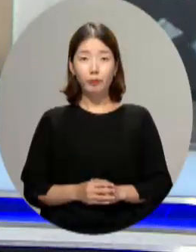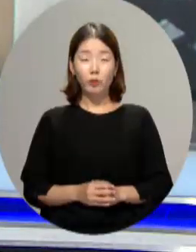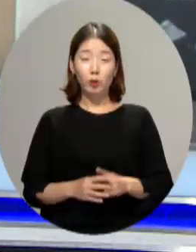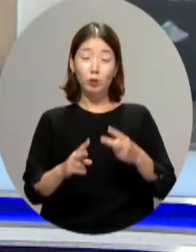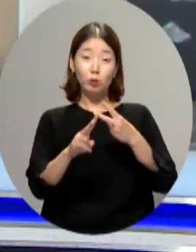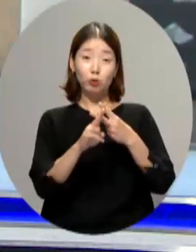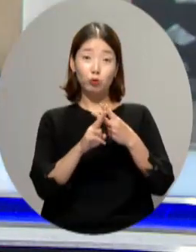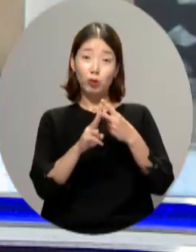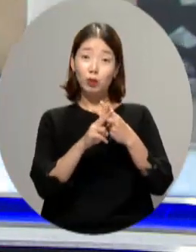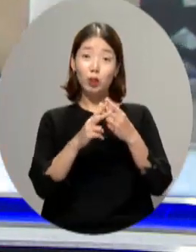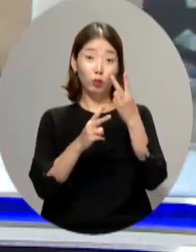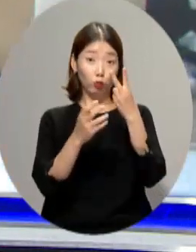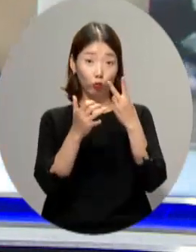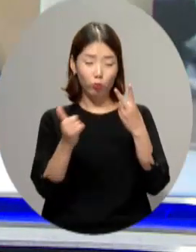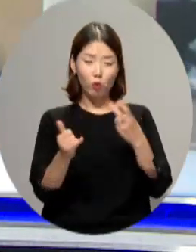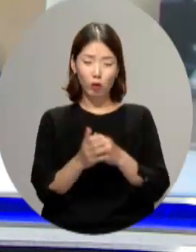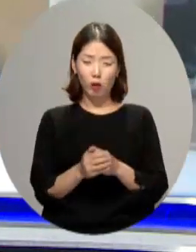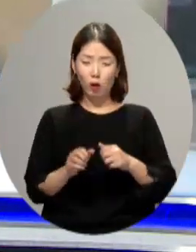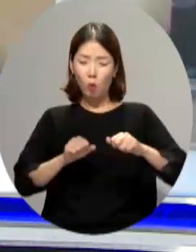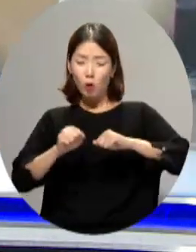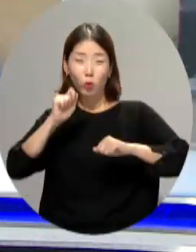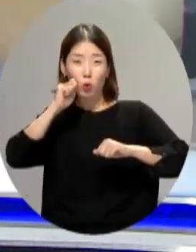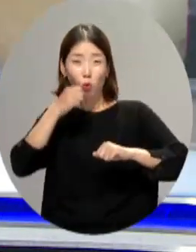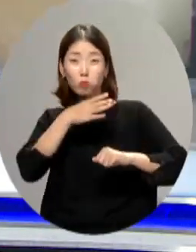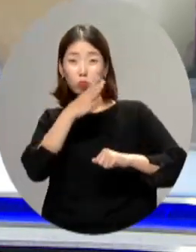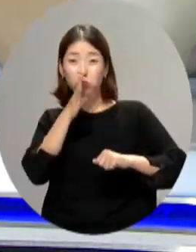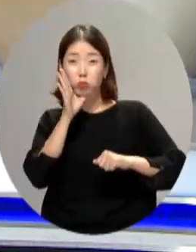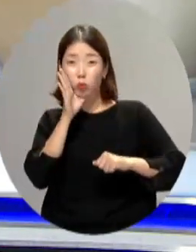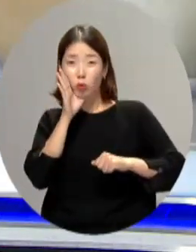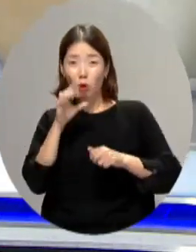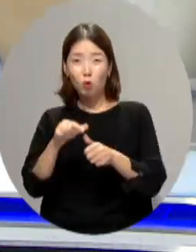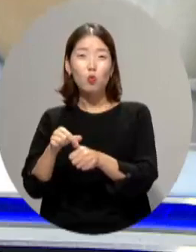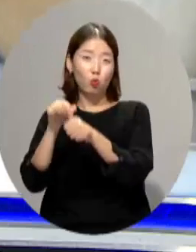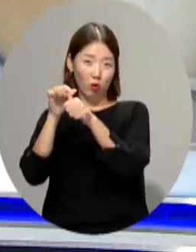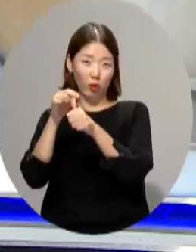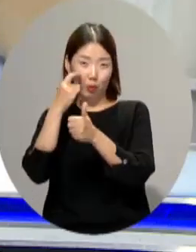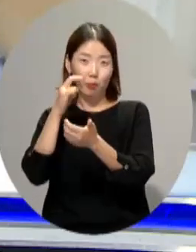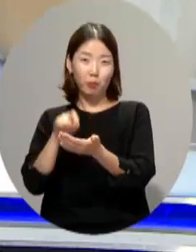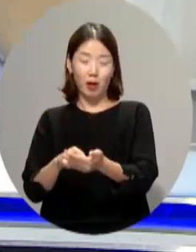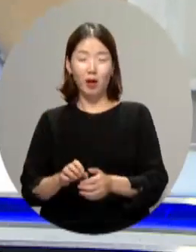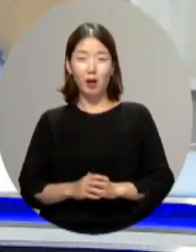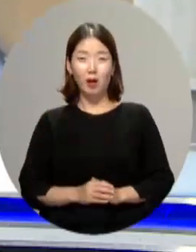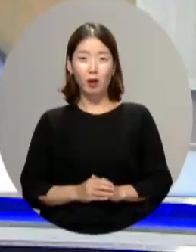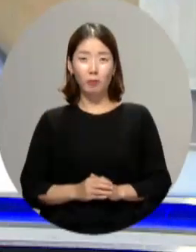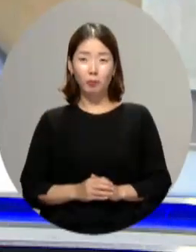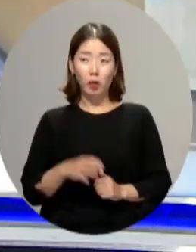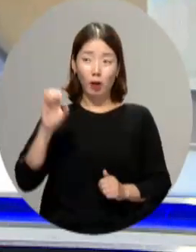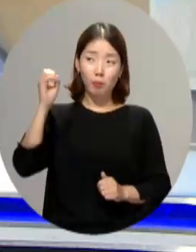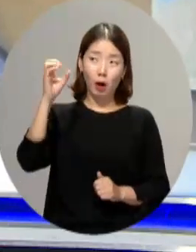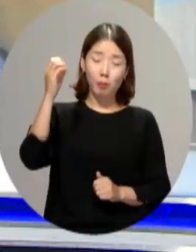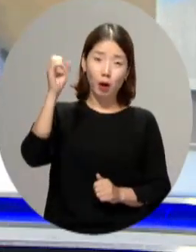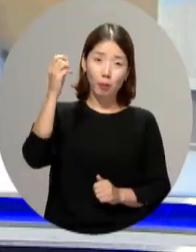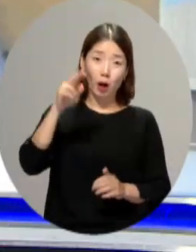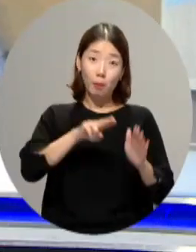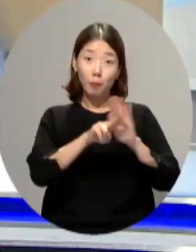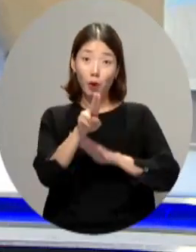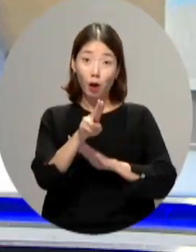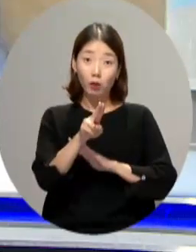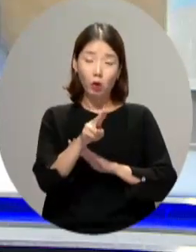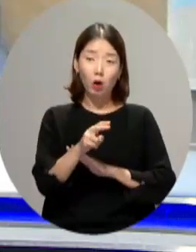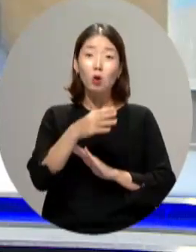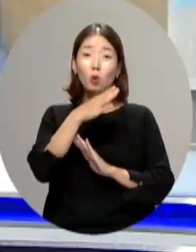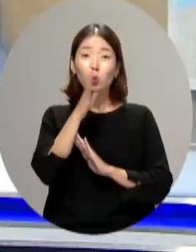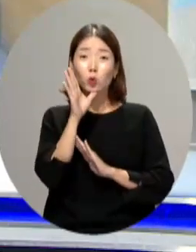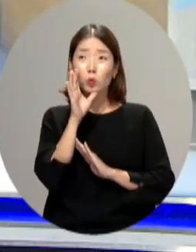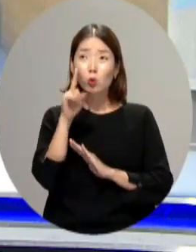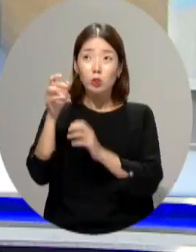중학생 두 명이 화재 현장에서 거동이 불편한 노부부를 구출해낸 사연이 알려졌습니다. 화재 경보가 울리자 대피했다가